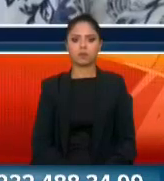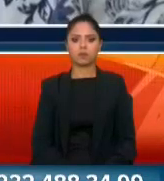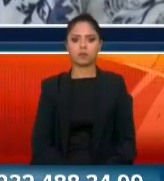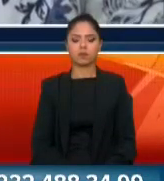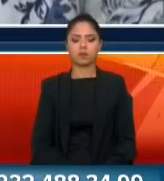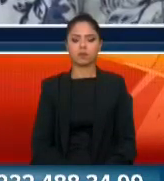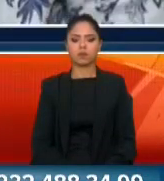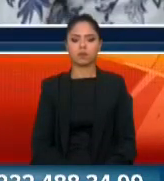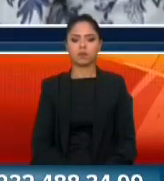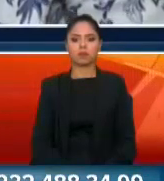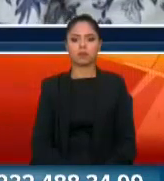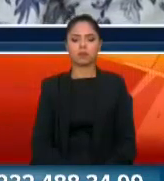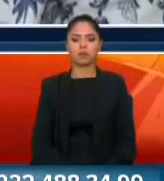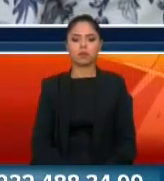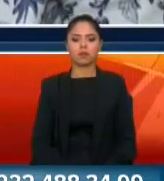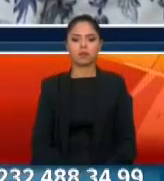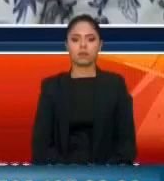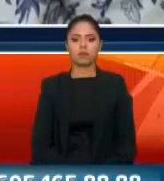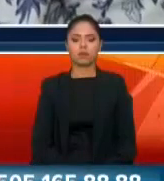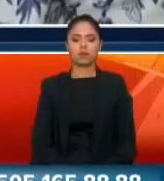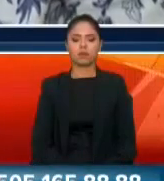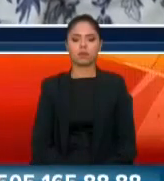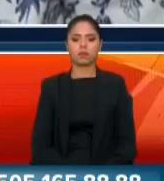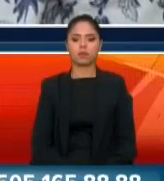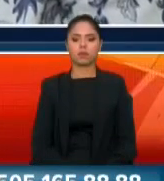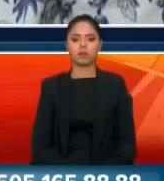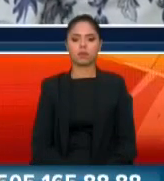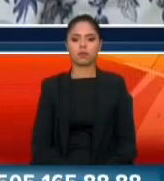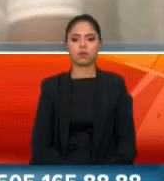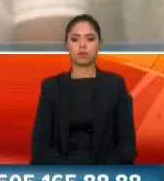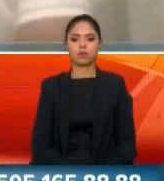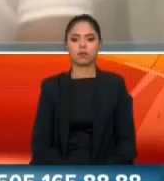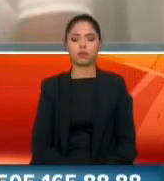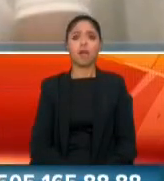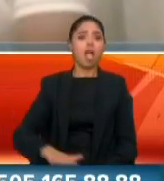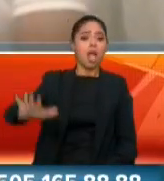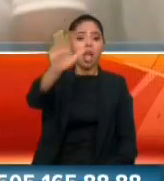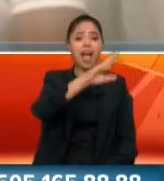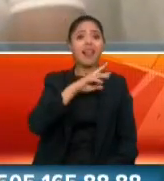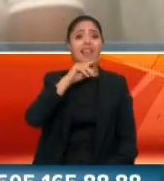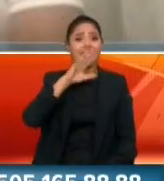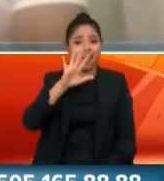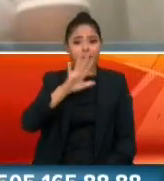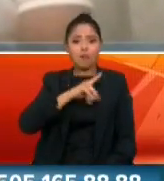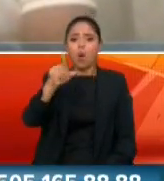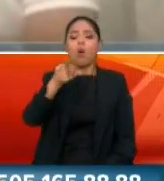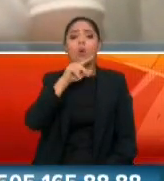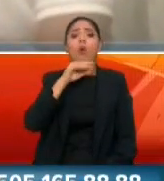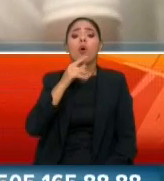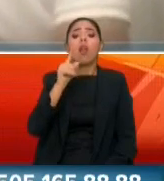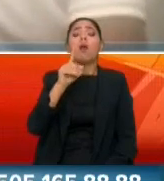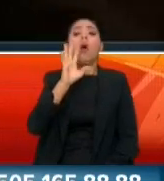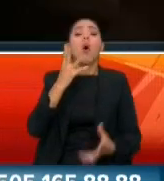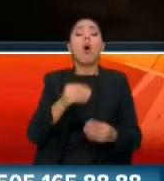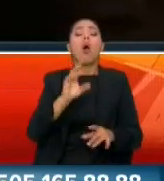Tabii Cem Yılmaz'ı güldüremeyince herkes bu şekilde kabul ediyor ve ben de zaten kendimi böyle kabul etmişim. Herkes kahkaha atarken o gülemediğini fark